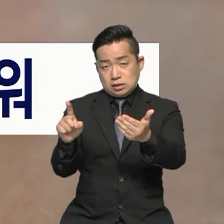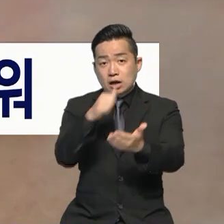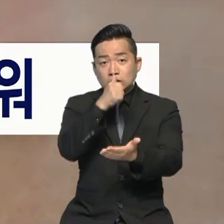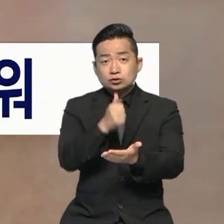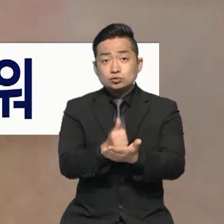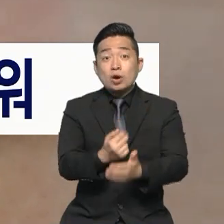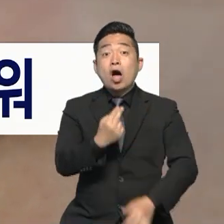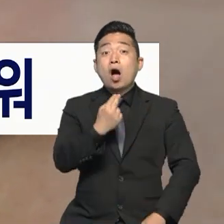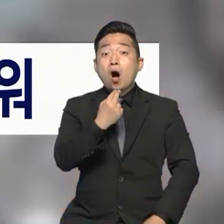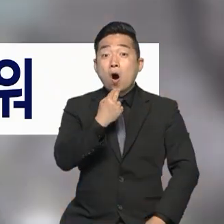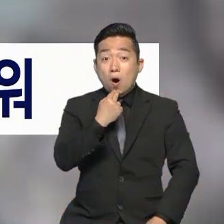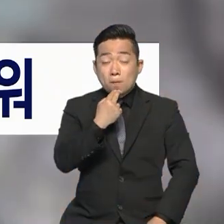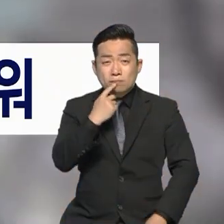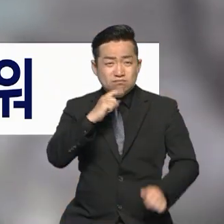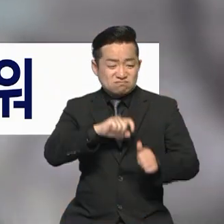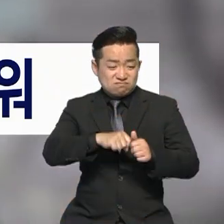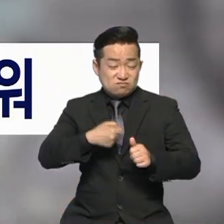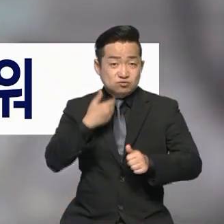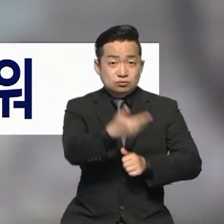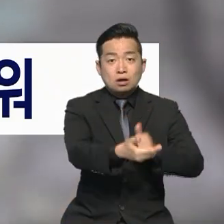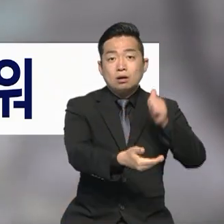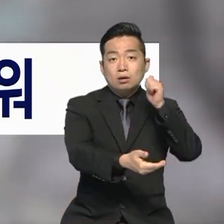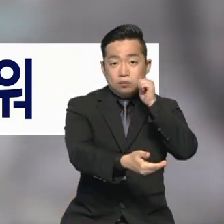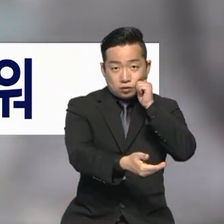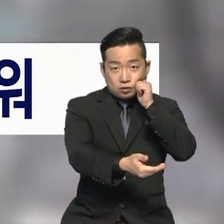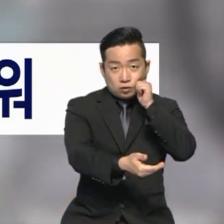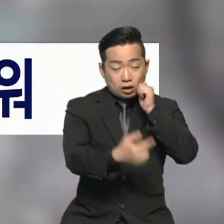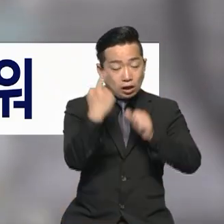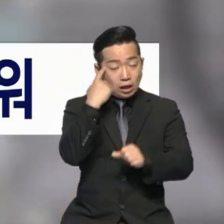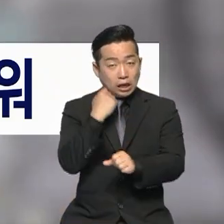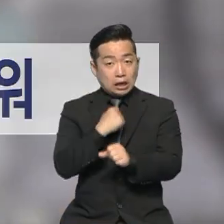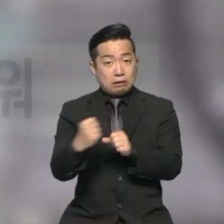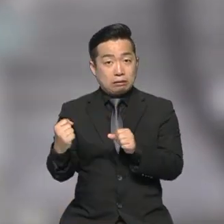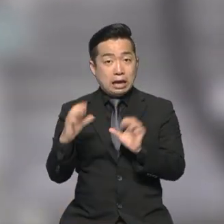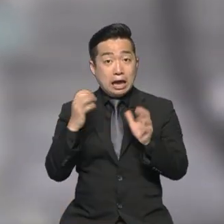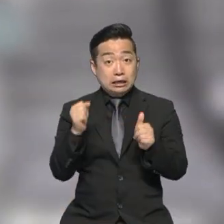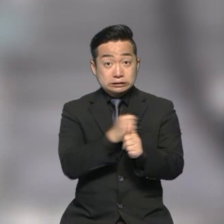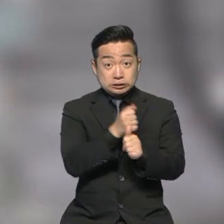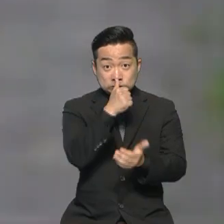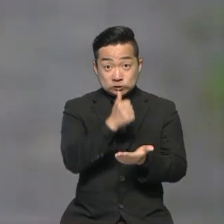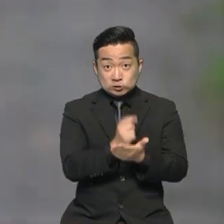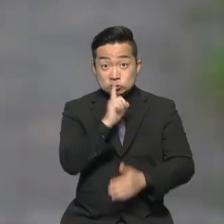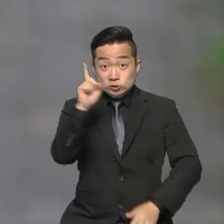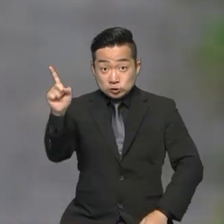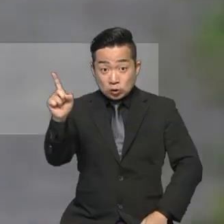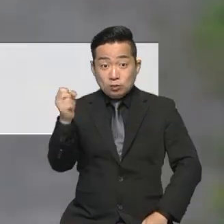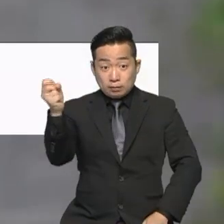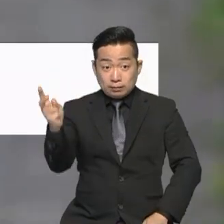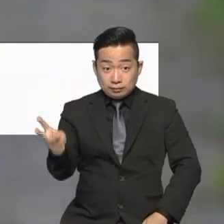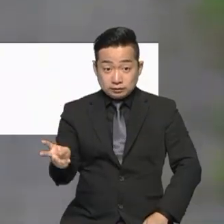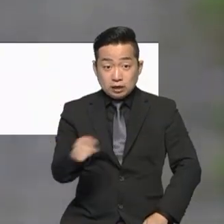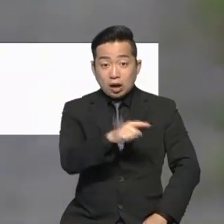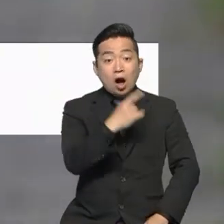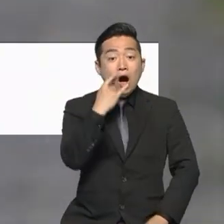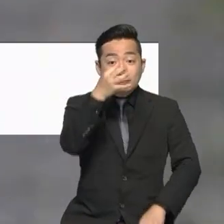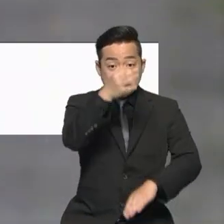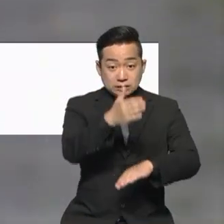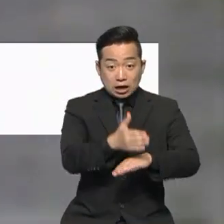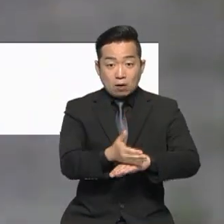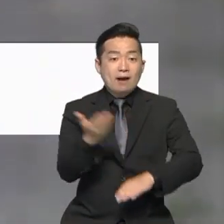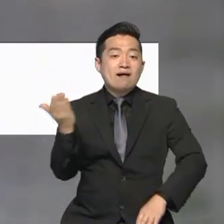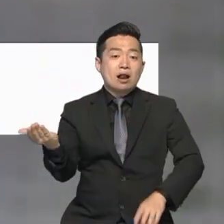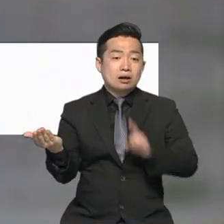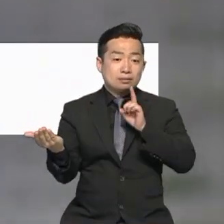무고를 물을 수도 없었습니다. 황당한 아동학대 신고는 이뿐만이 아니었습니다. 저쪽 엄마의 사과를